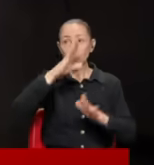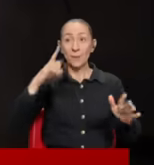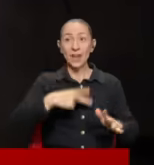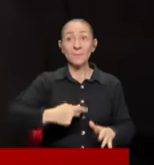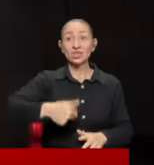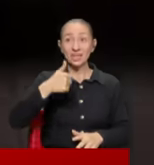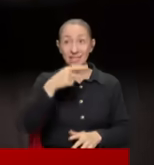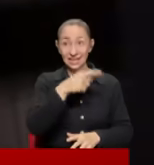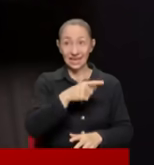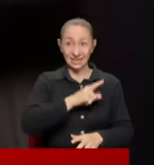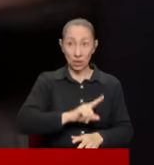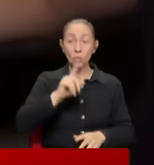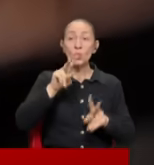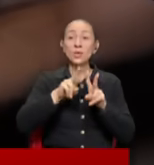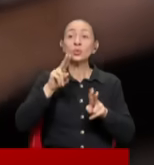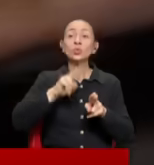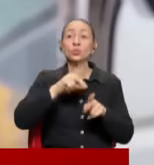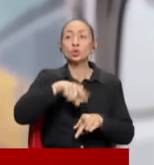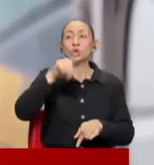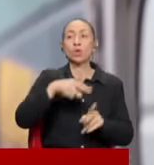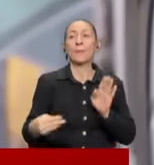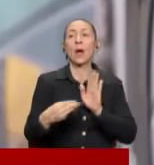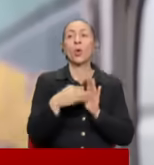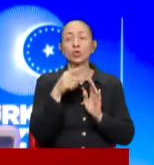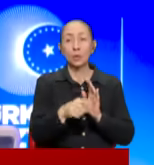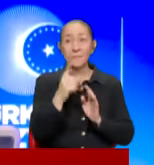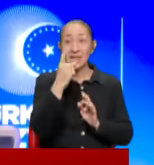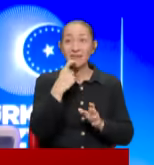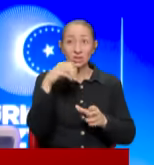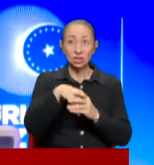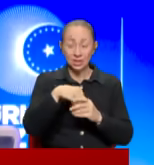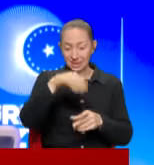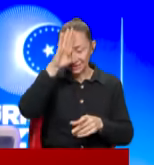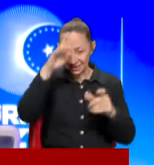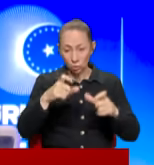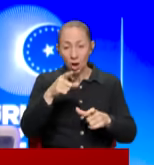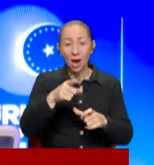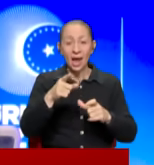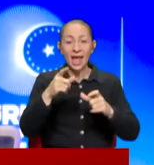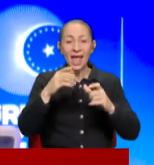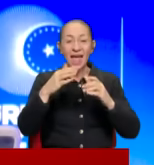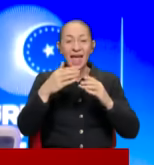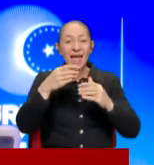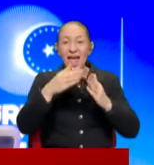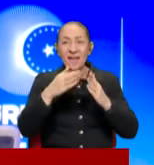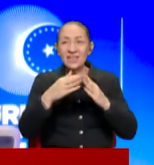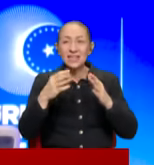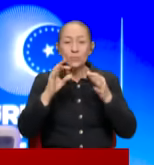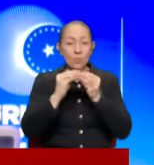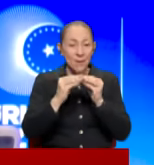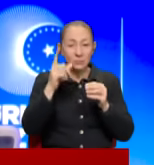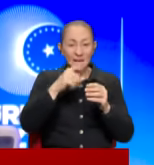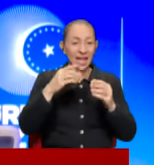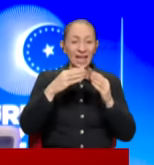Büyükşehir Belediye Başkanı adayı Murat Kurum'un da gündemindeydi. Bir yıl içerisinde İstanbul'daki o imar eksikliğiyle alakalı,